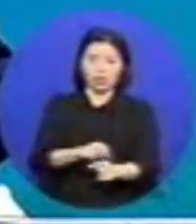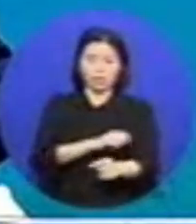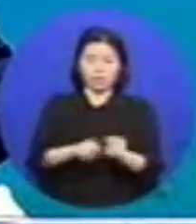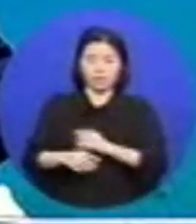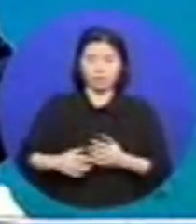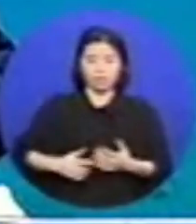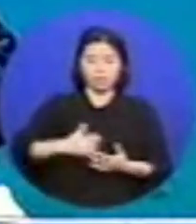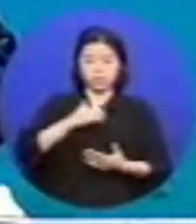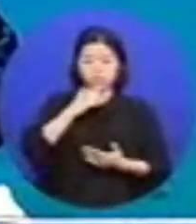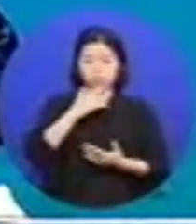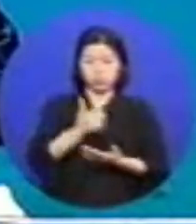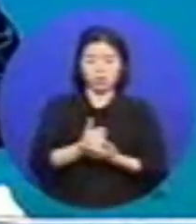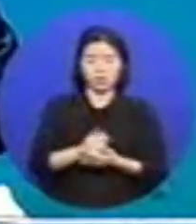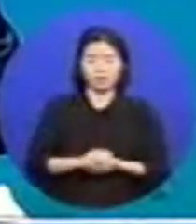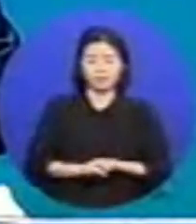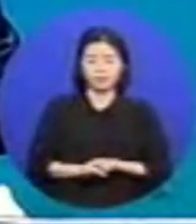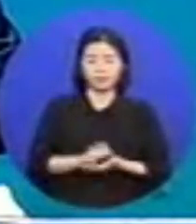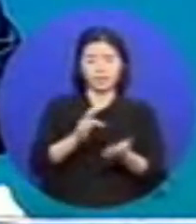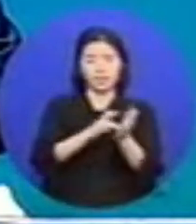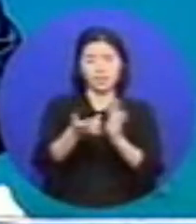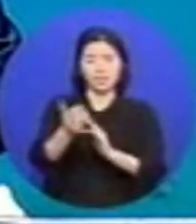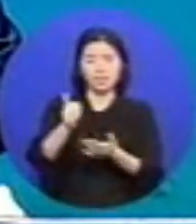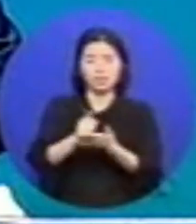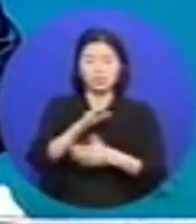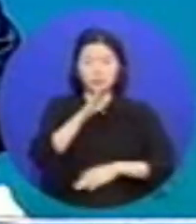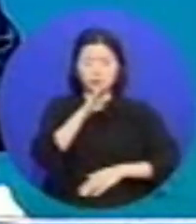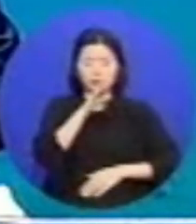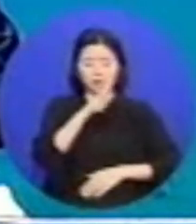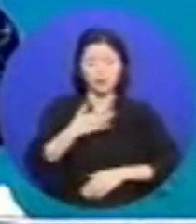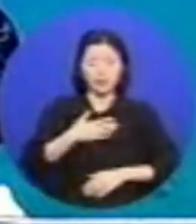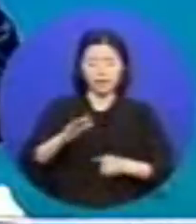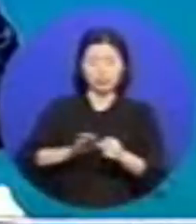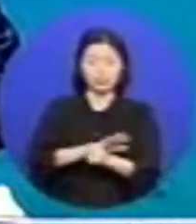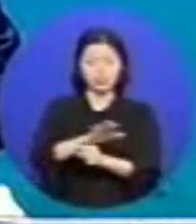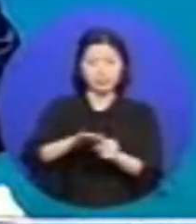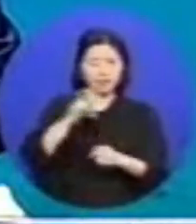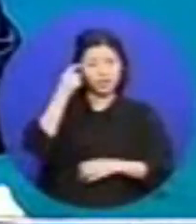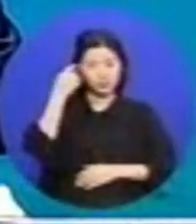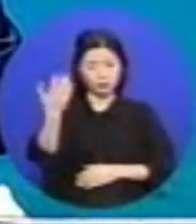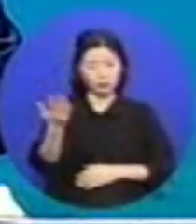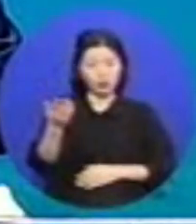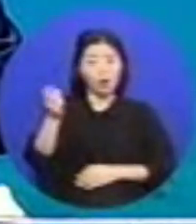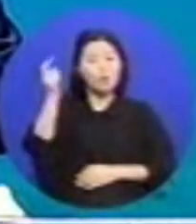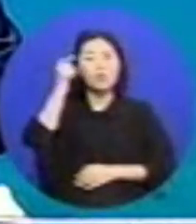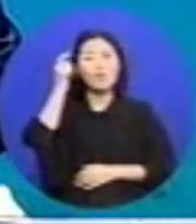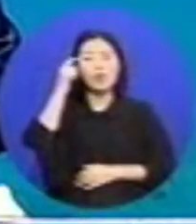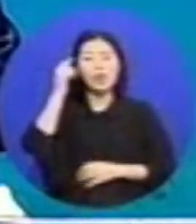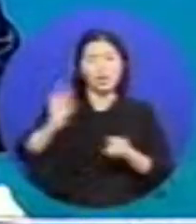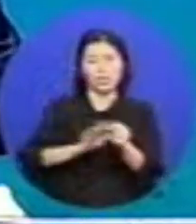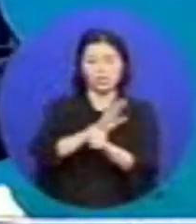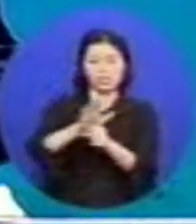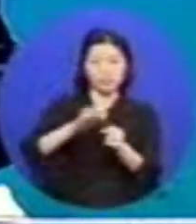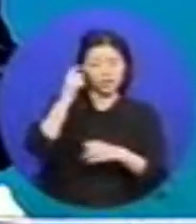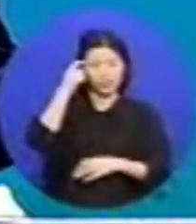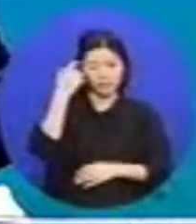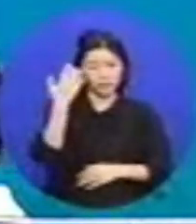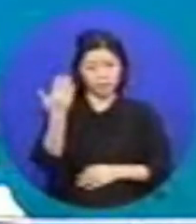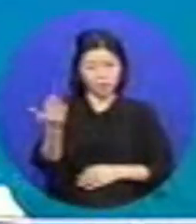예수님, 정말 나를 사랑하세요. 왜 나를 사랑하세요?